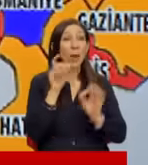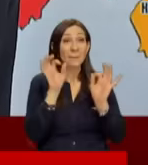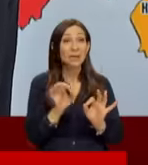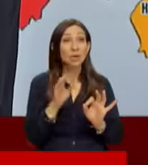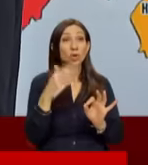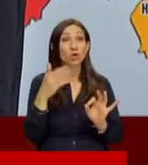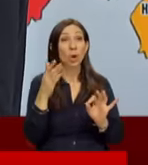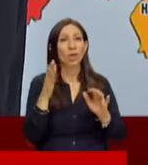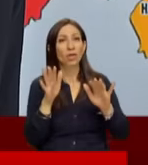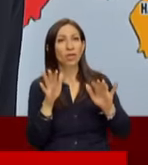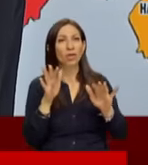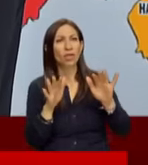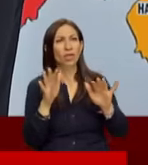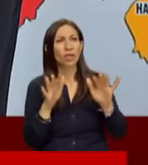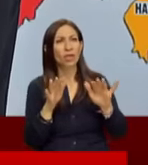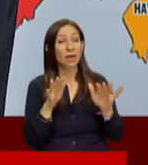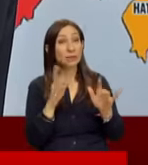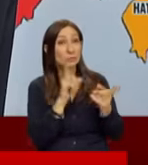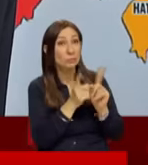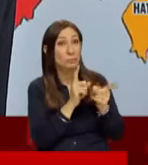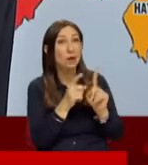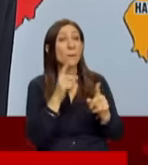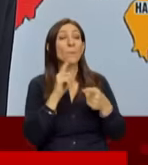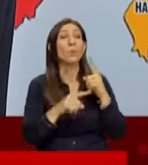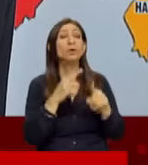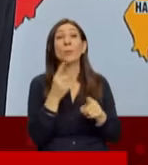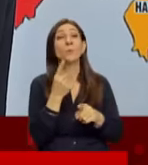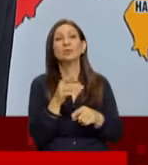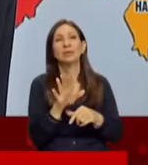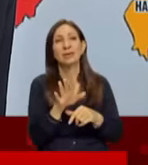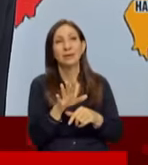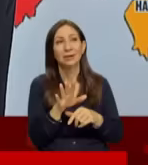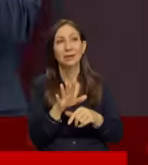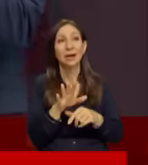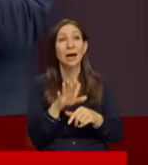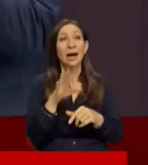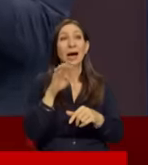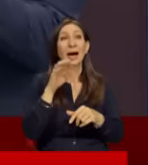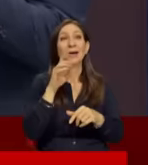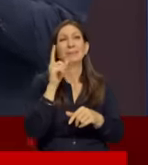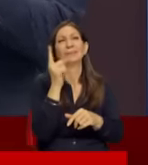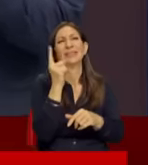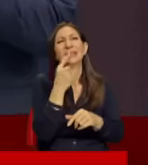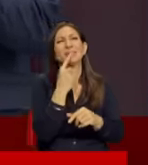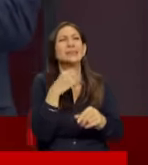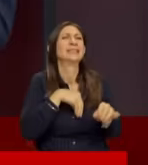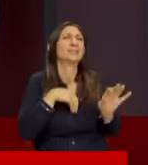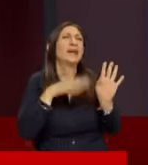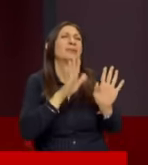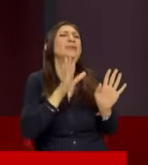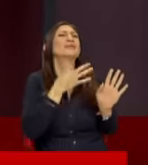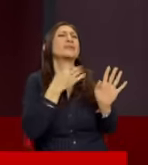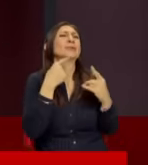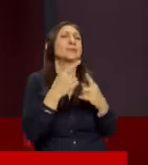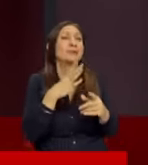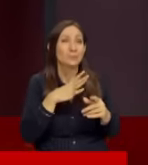ama i̇şte orada onu, yalpalamaya başlayınca. Onu telkin etmişler ama siyaset böyle bir şey değil. Bir de AK Parti şey siyaset o iştahlandı. İçimde kalmasın söyle